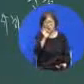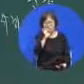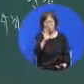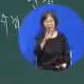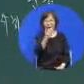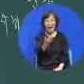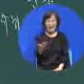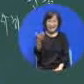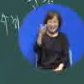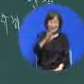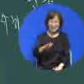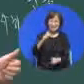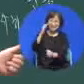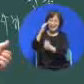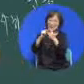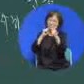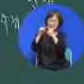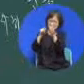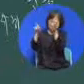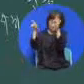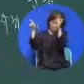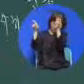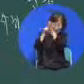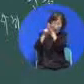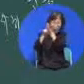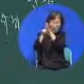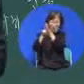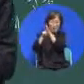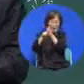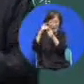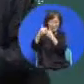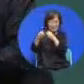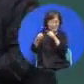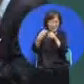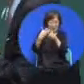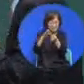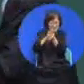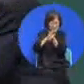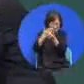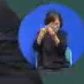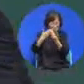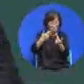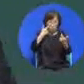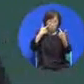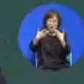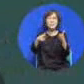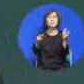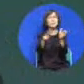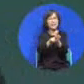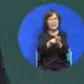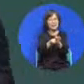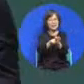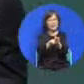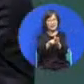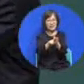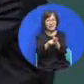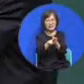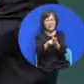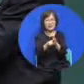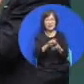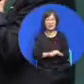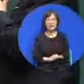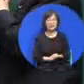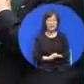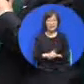미쁘심을 확실히 믿었다. And by faith, even Sarah, who was past childbearing age, was enabled to bear children because